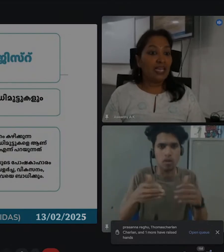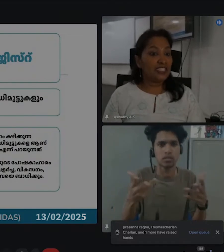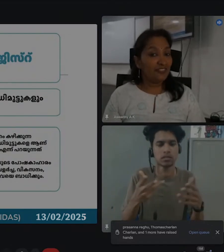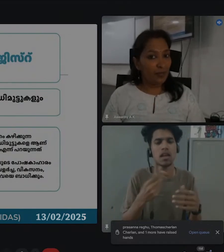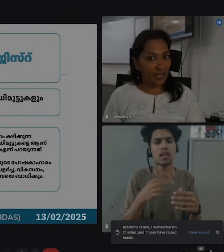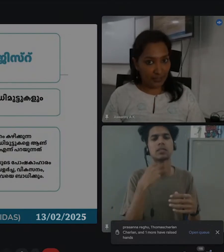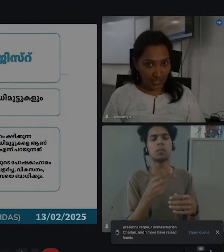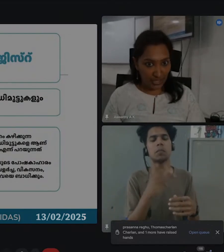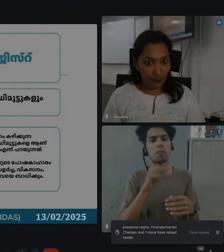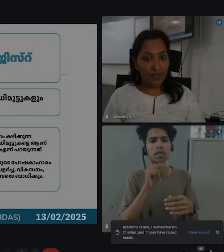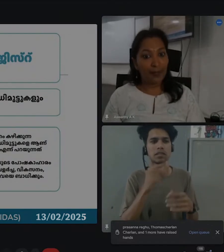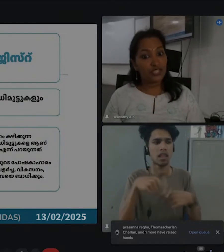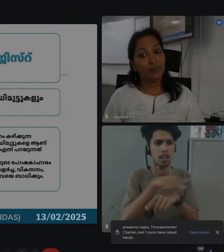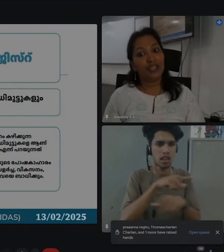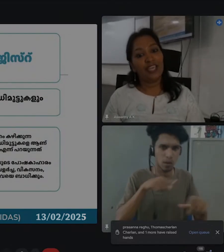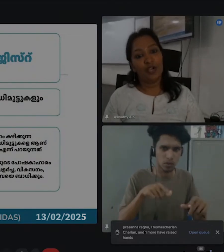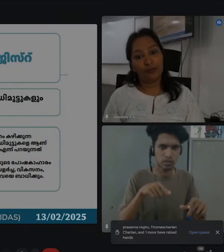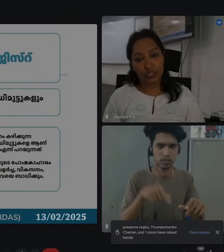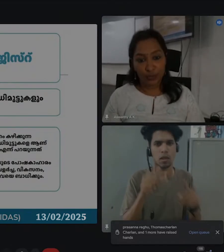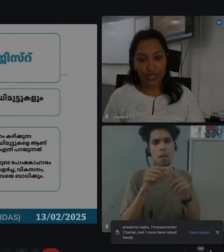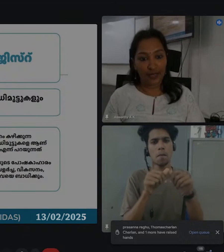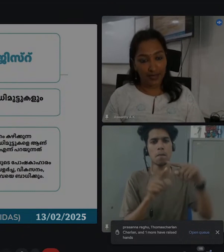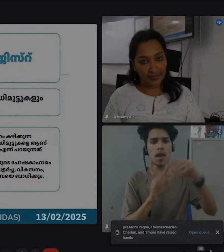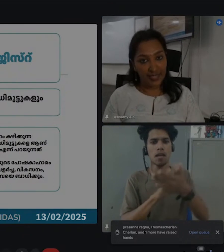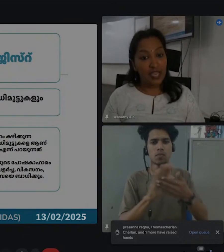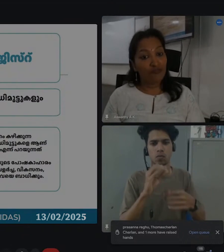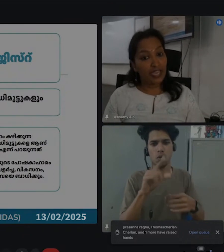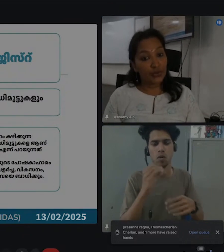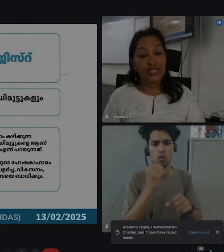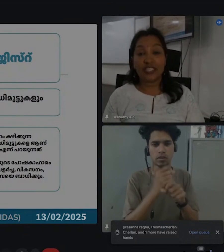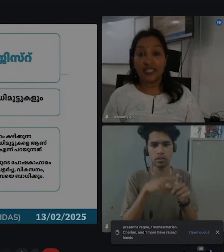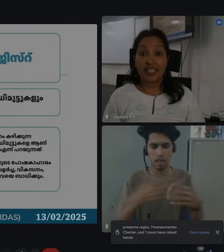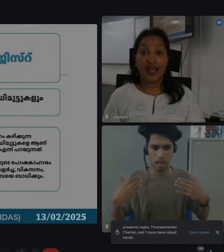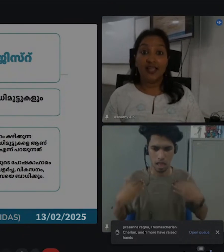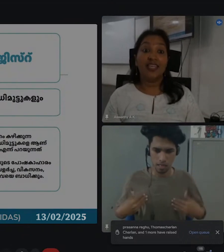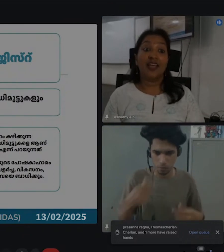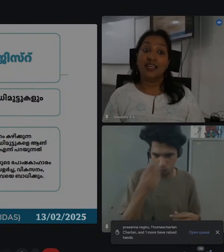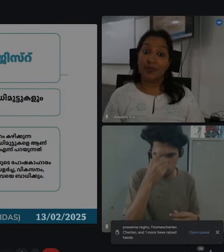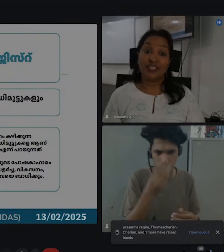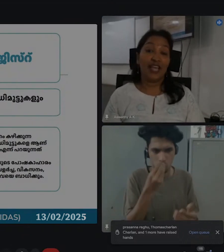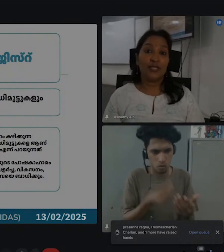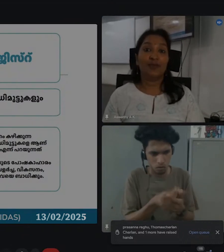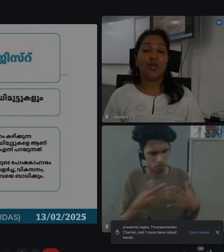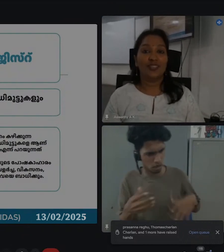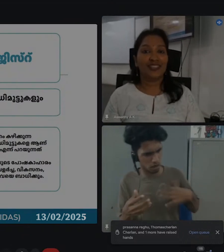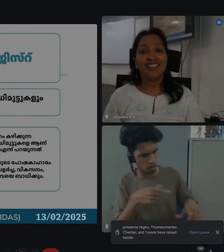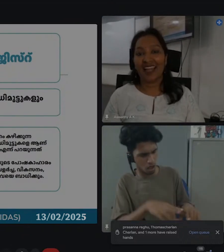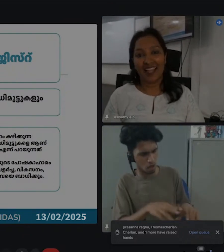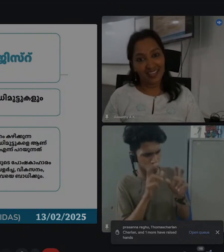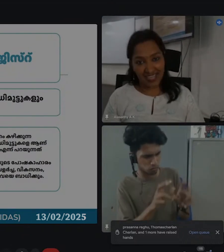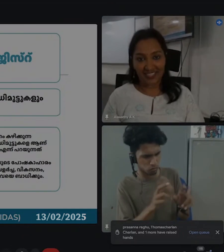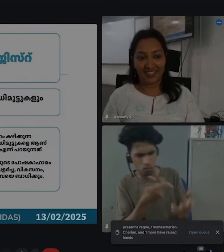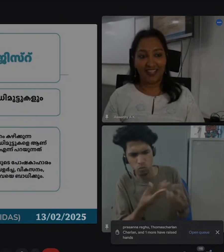അപ്പൊ ആശയവിനിമയ പ്രശ്നങ്ങളും ഭക്ഷണം കഴിക്കാനുള്ള ബുദ്ധിമുട്ടുകളും കണ്ടെത്തി വേണ്ടുന്ന ചികിത്സയാണ് ഈ സ്പീച്ച് ലാംഗ്വേജ്